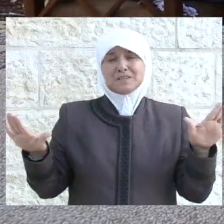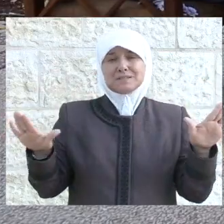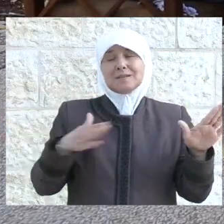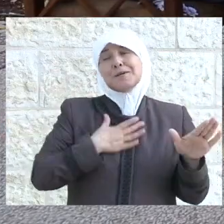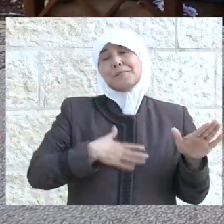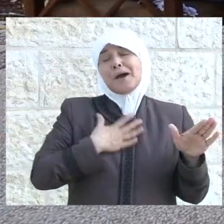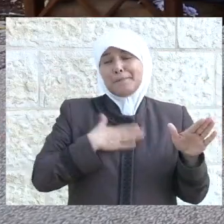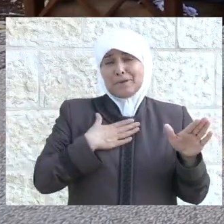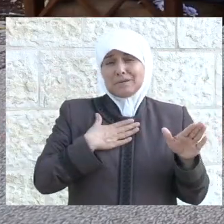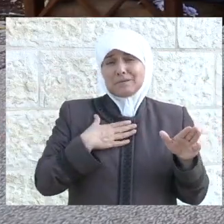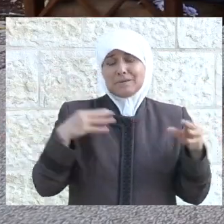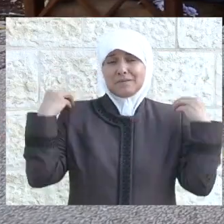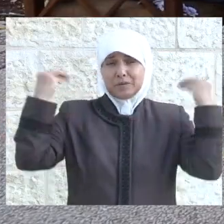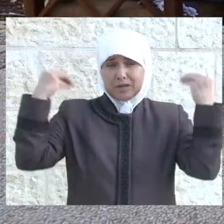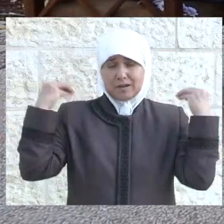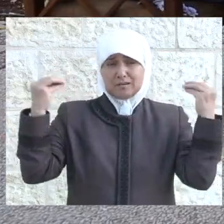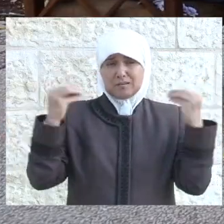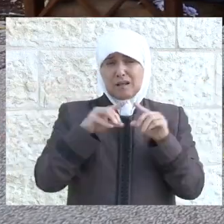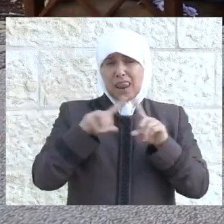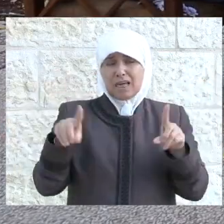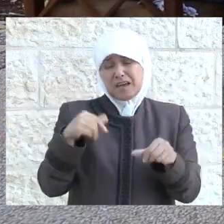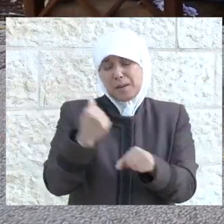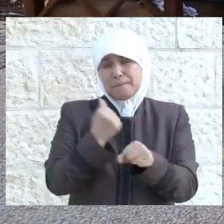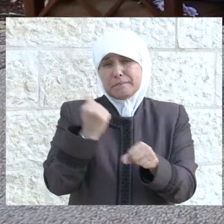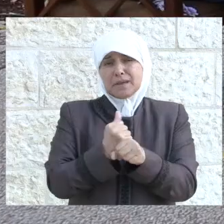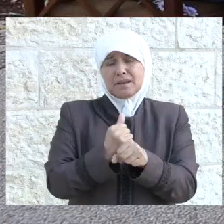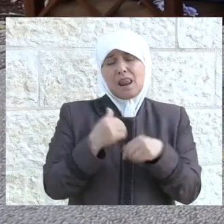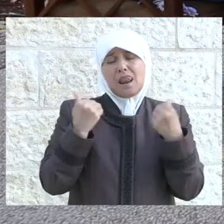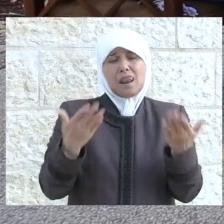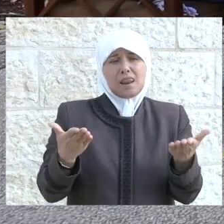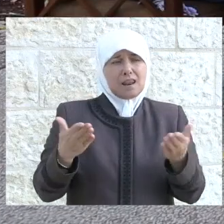كل بتفرغ فيها مكان بشعر فيه بالحرية،